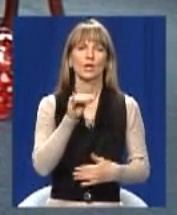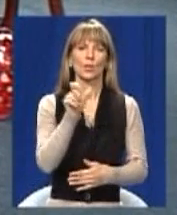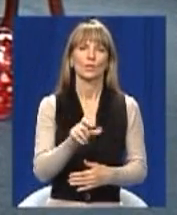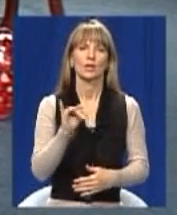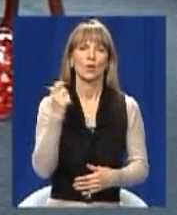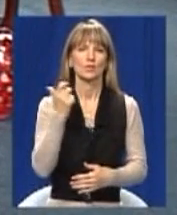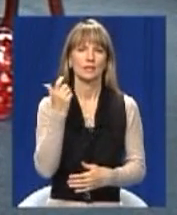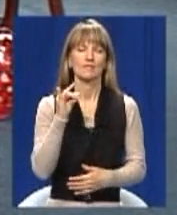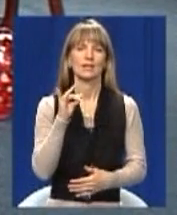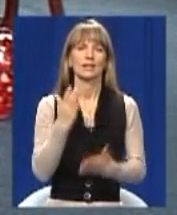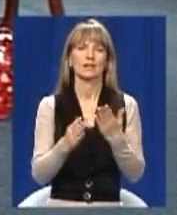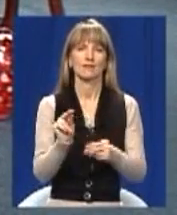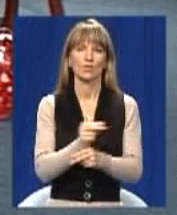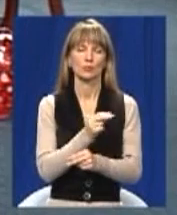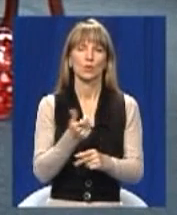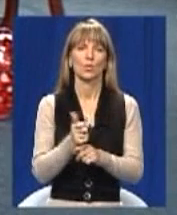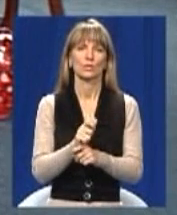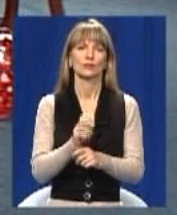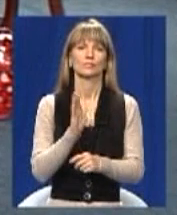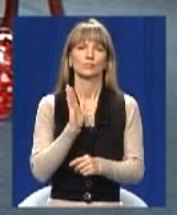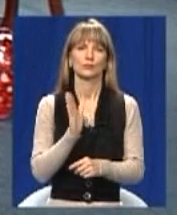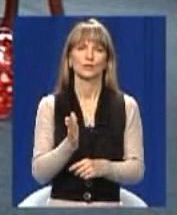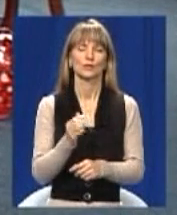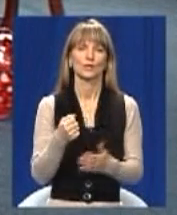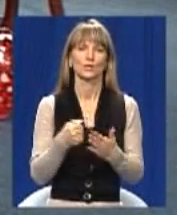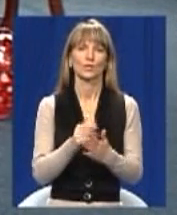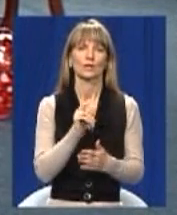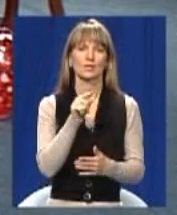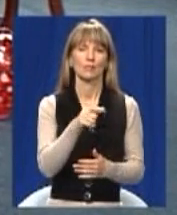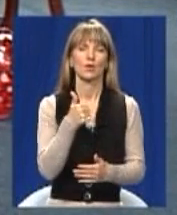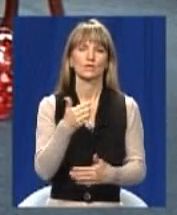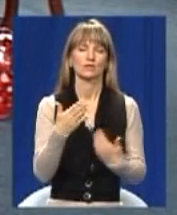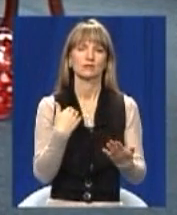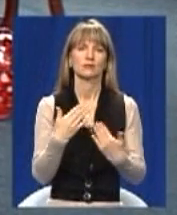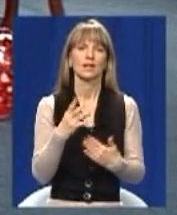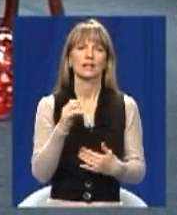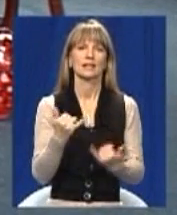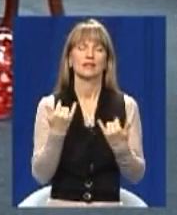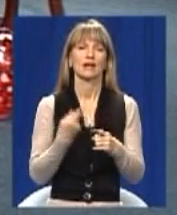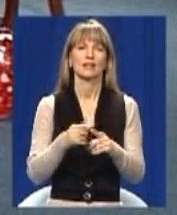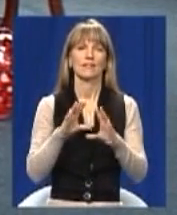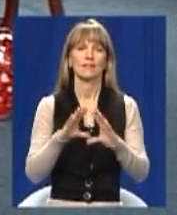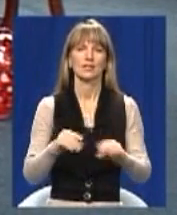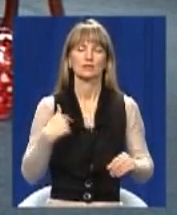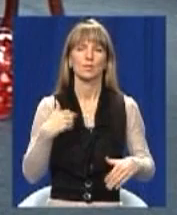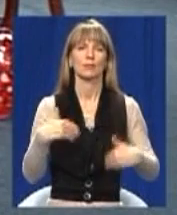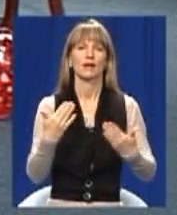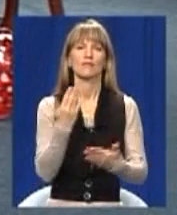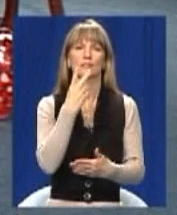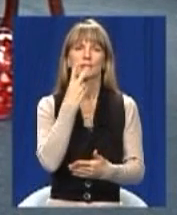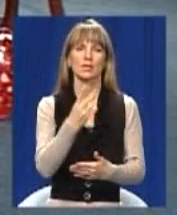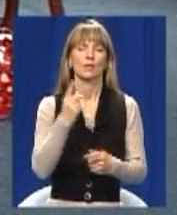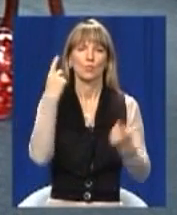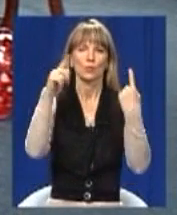і господарів, і якщо їх виховувати, то вони дуже будуть дуже до тебе гарно ставитися. Ну, а на сьогодні це все. Ми пропонуємо вам